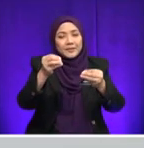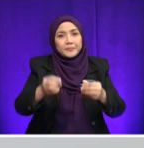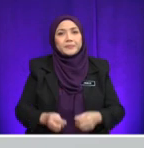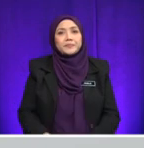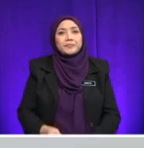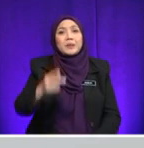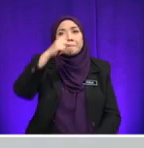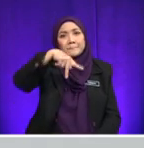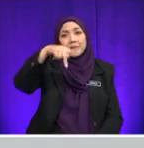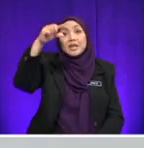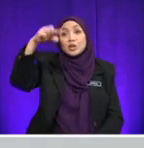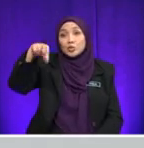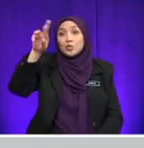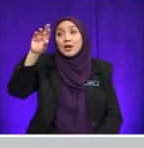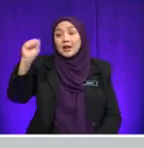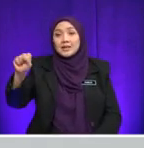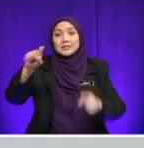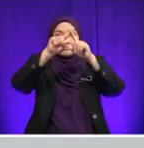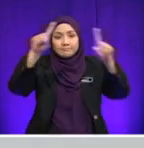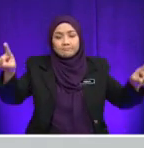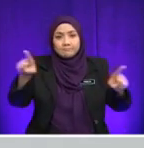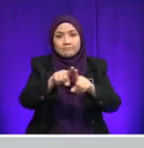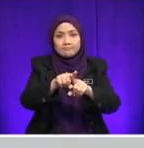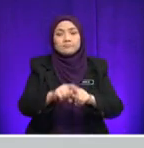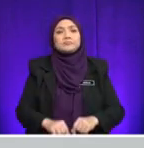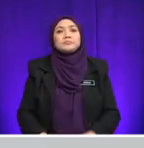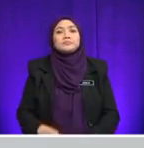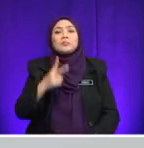pqrs Oke jadi kayak gini